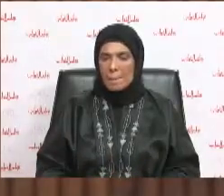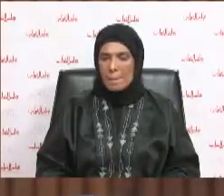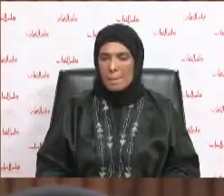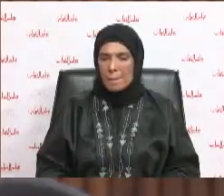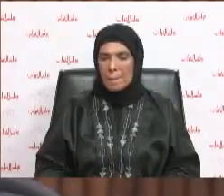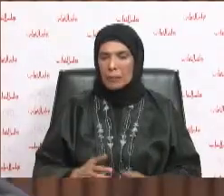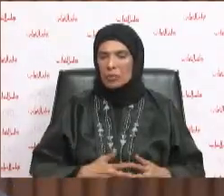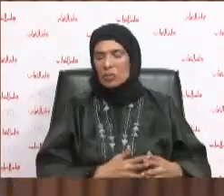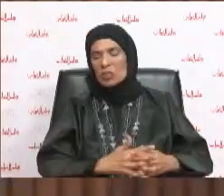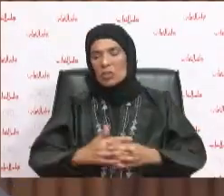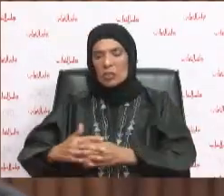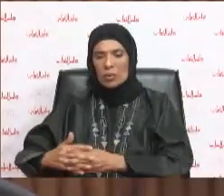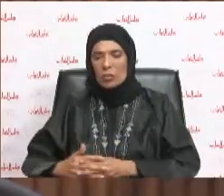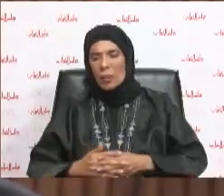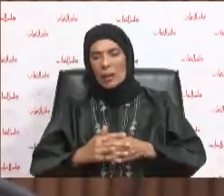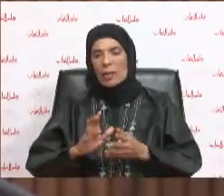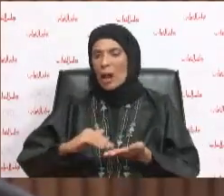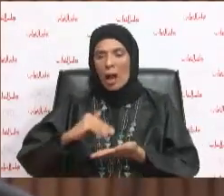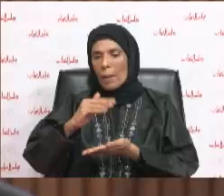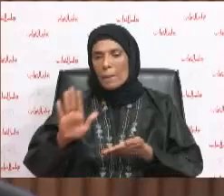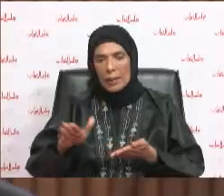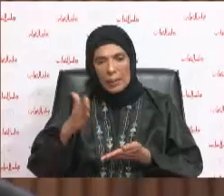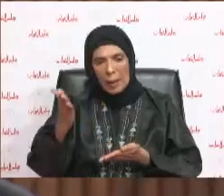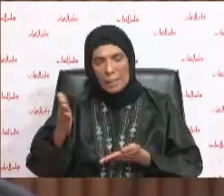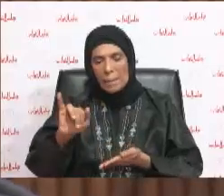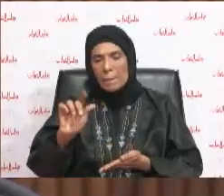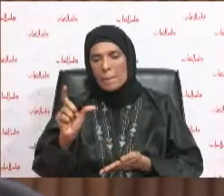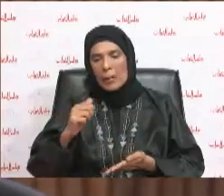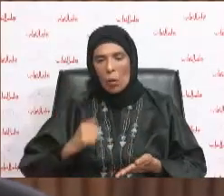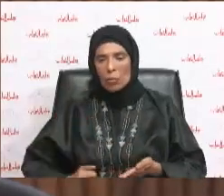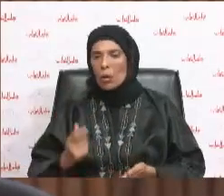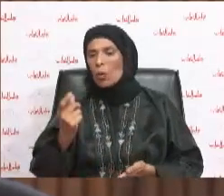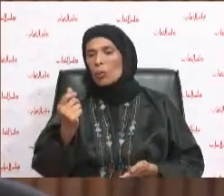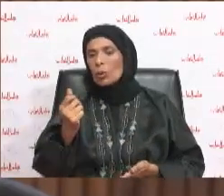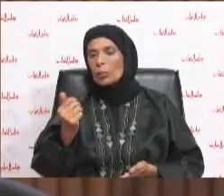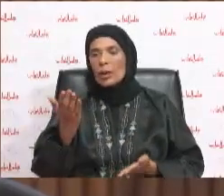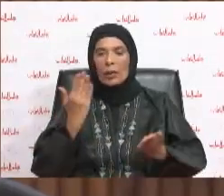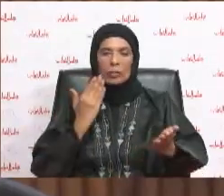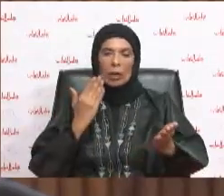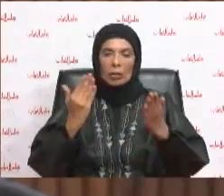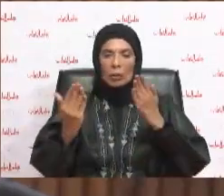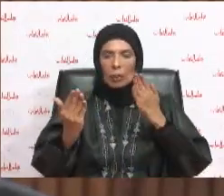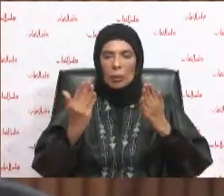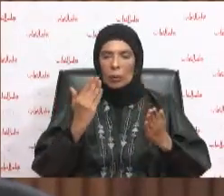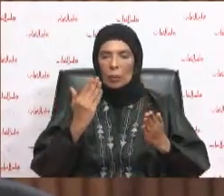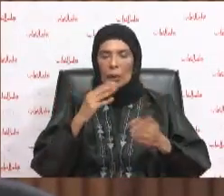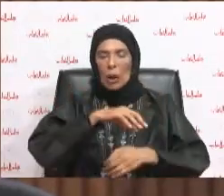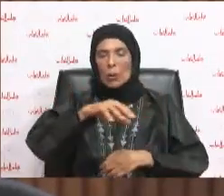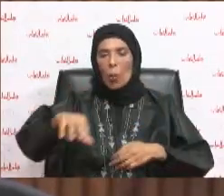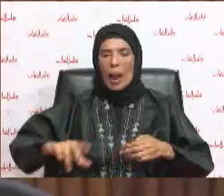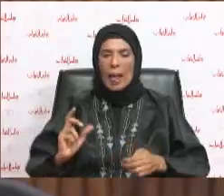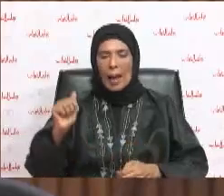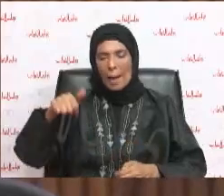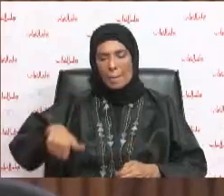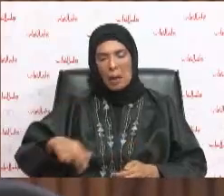فيونايتد إيرلاين هو يقوم يشوف الخدمات المقدمة من البحرين وأسعارها ويقارنها بين الدول الأخرى وبناء عليه هو